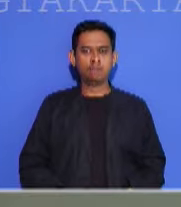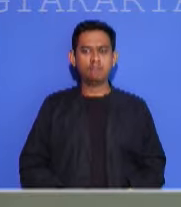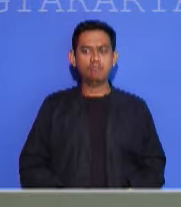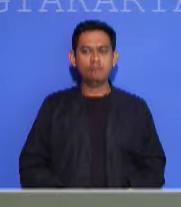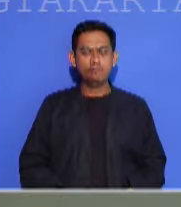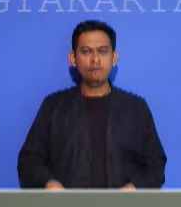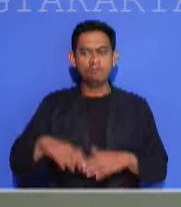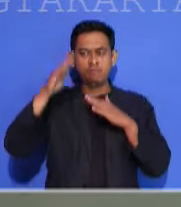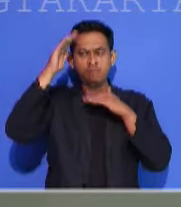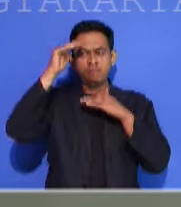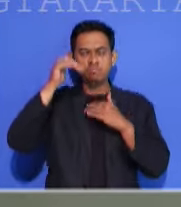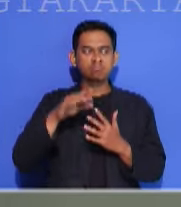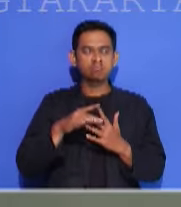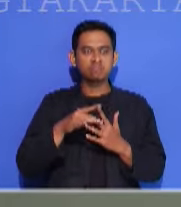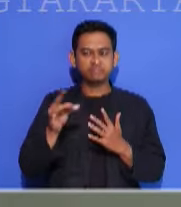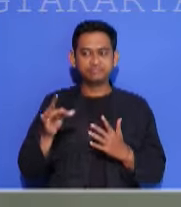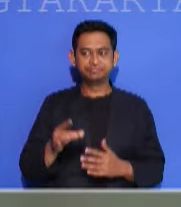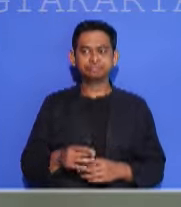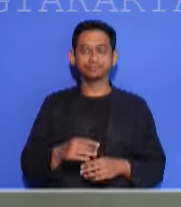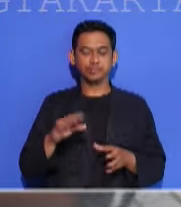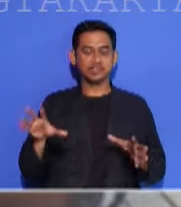itu betul-betul membawa aspirasi.